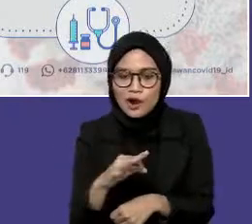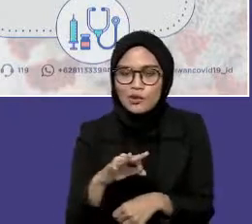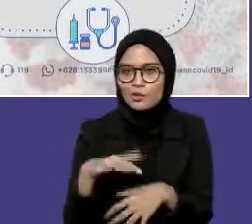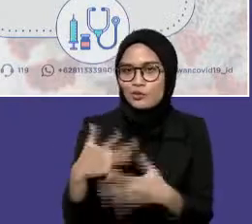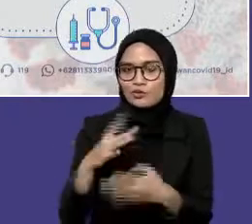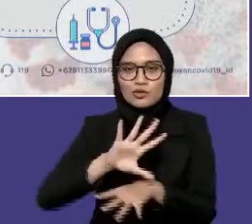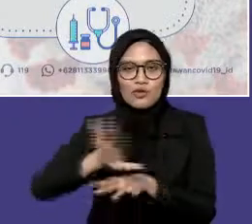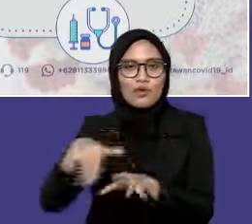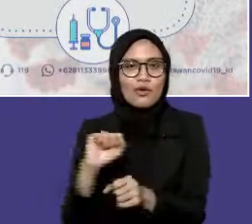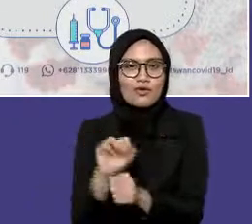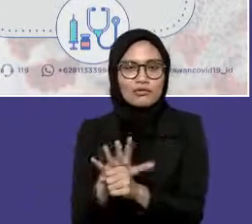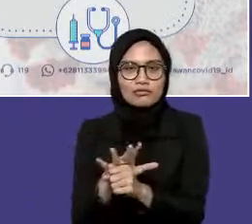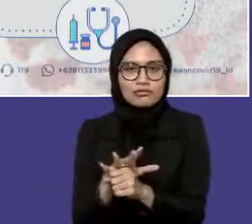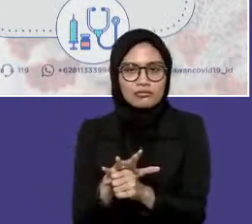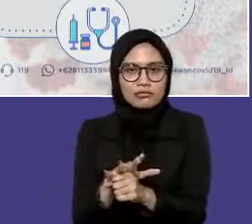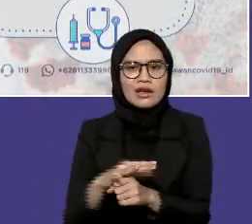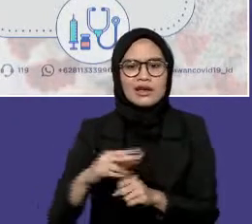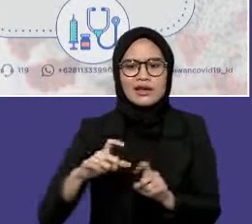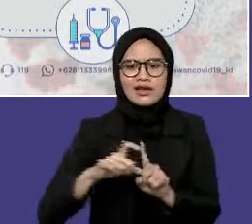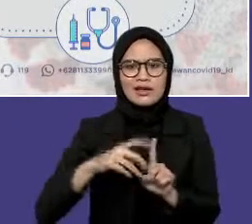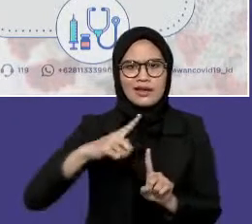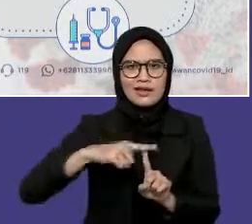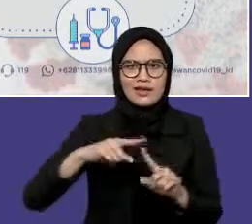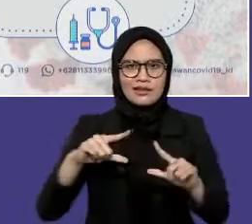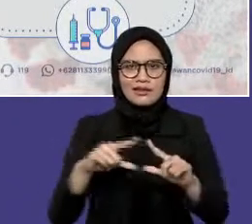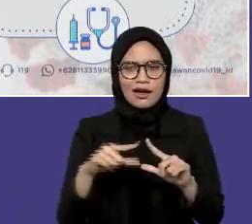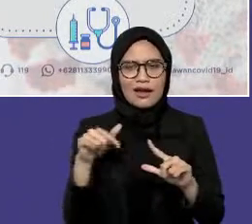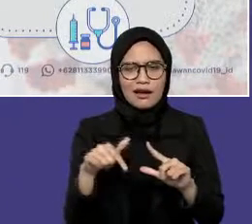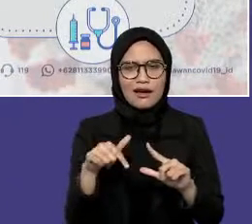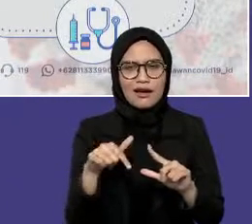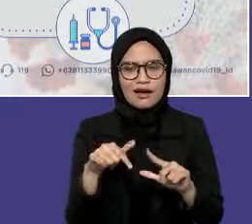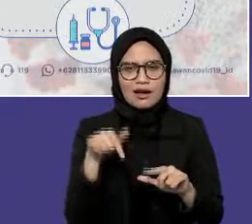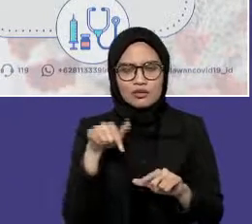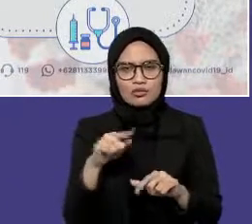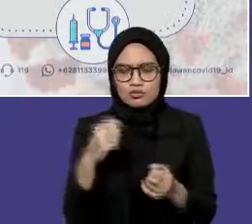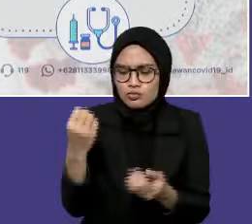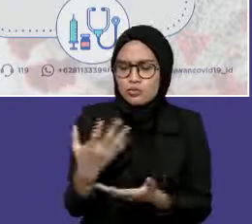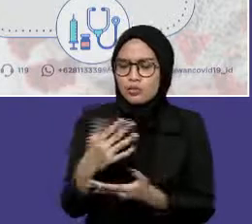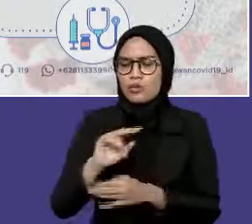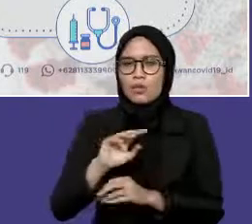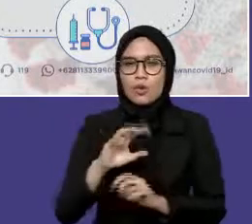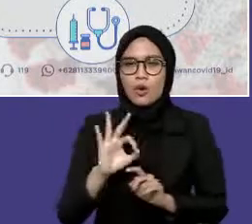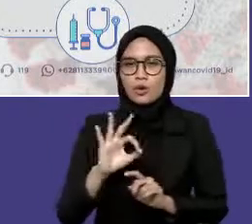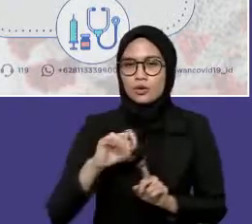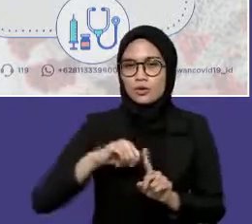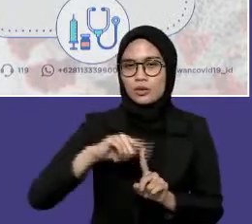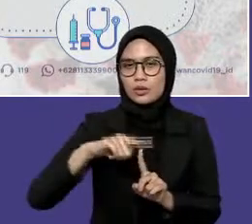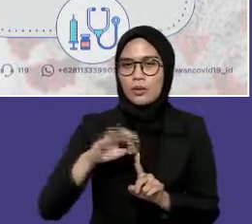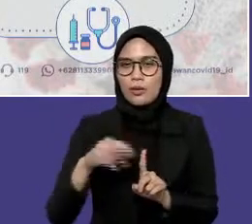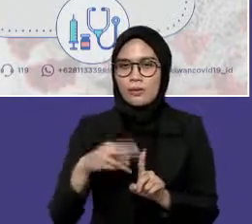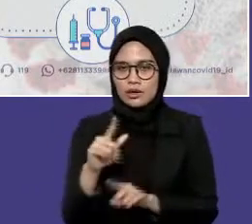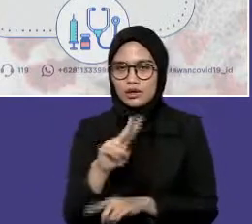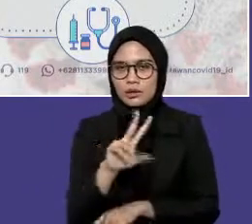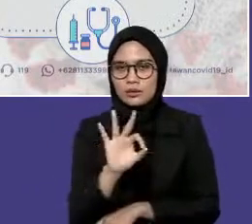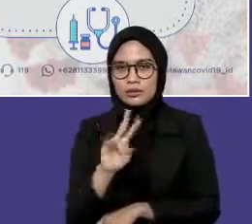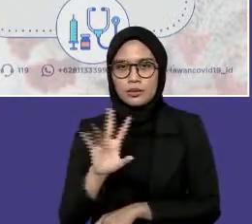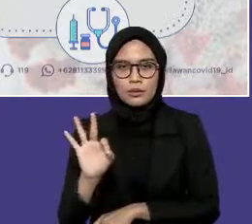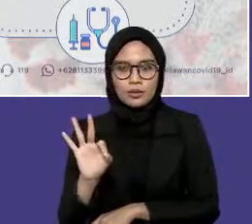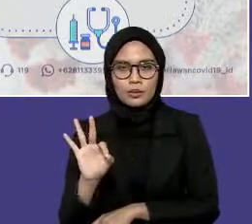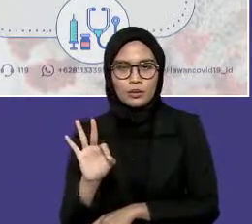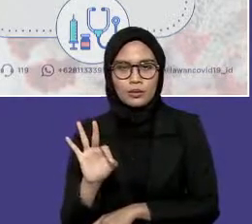kemunculan varian Delta, varian ini telah ditemukan di India pada Oktober 2020 dan pertama